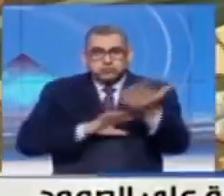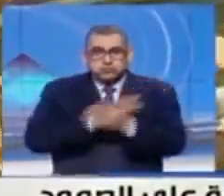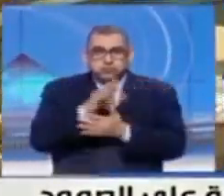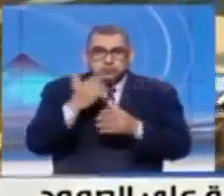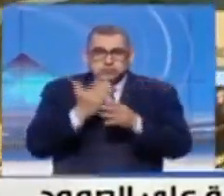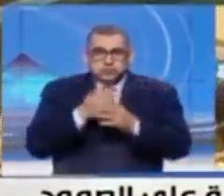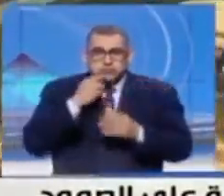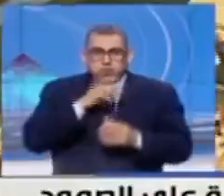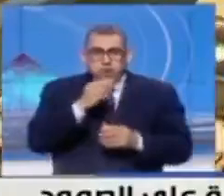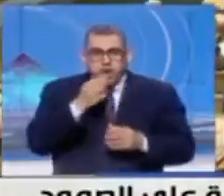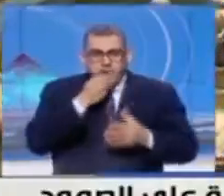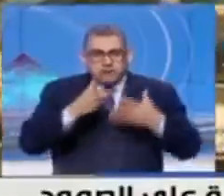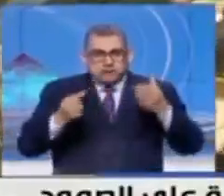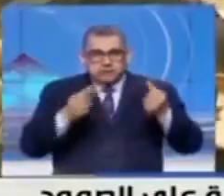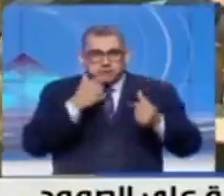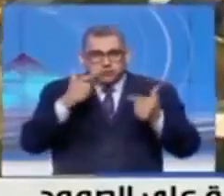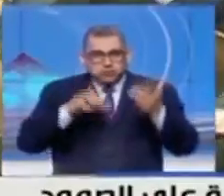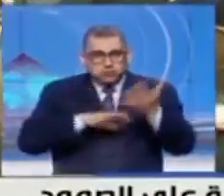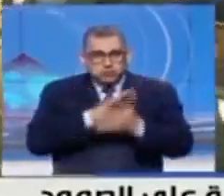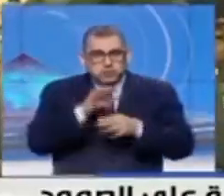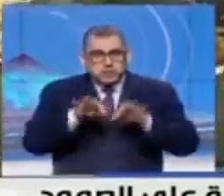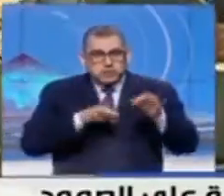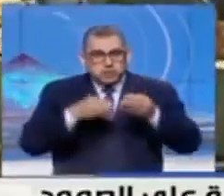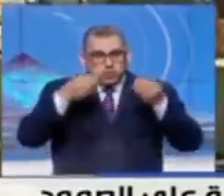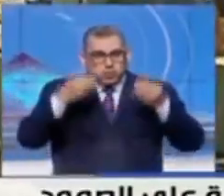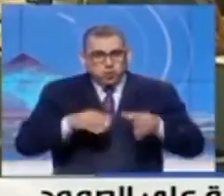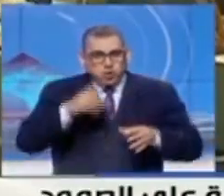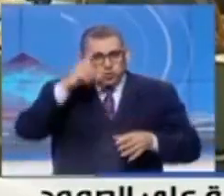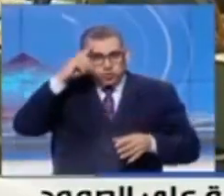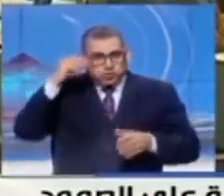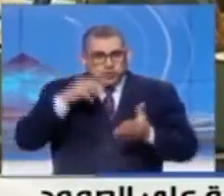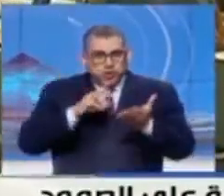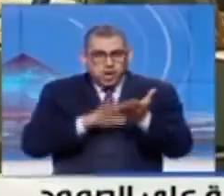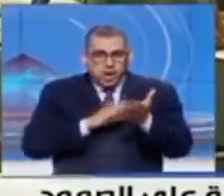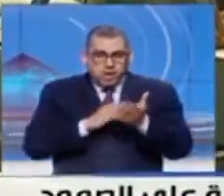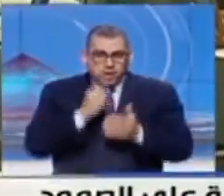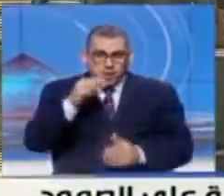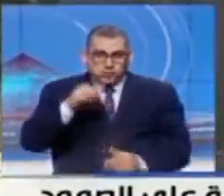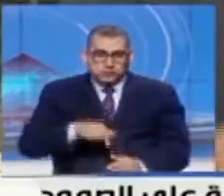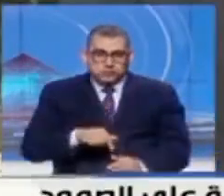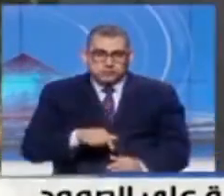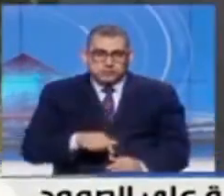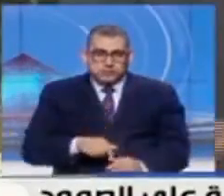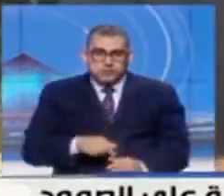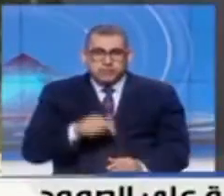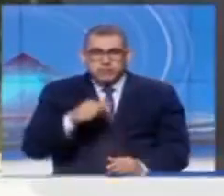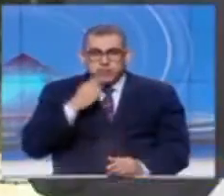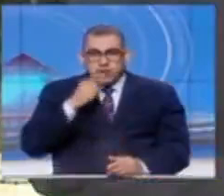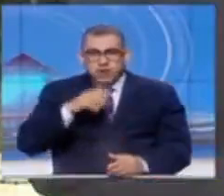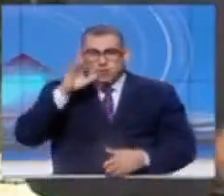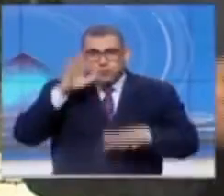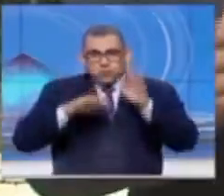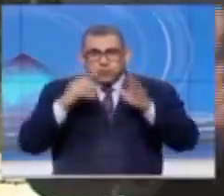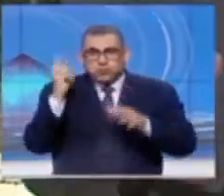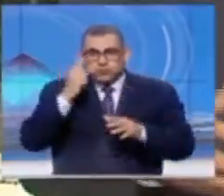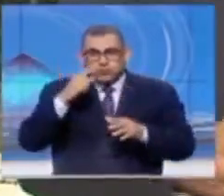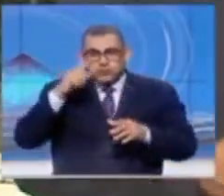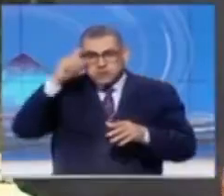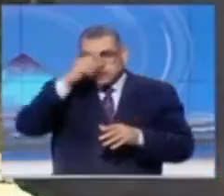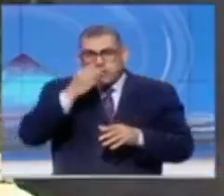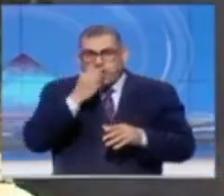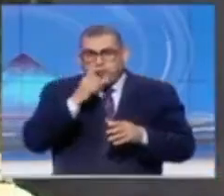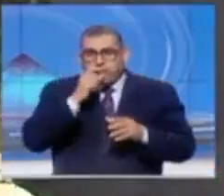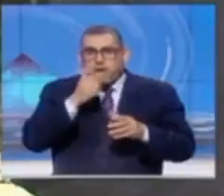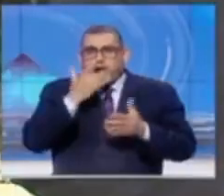يهدد السلم والأمن المجتمعي والسياسي في الصومال على نحو بالغ الخطورة. ما بين الأعاصير والأزمات وحالة الجفاف